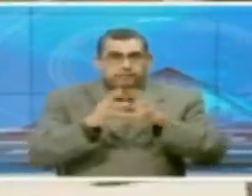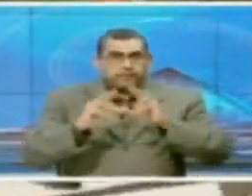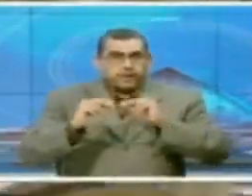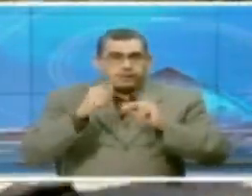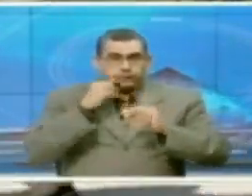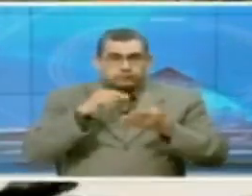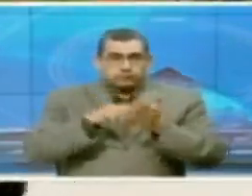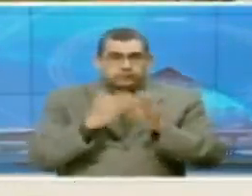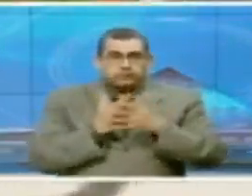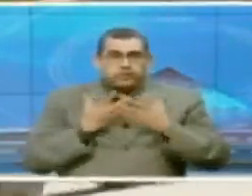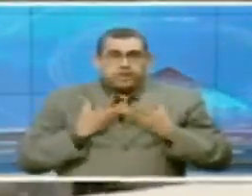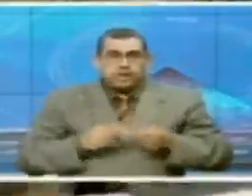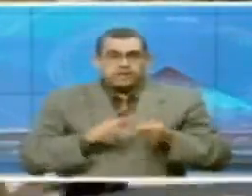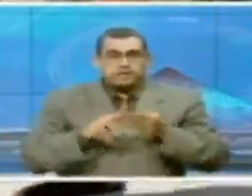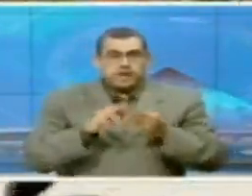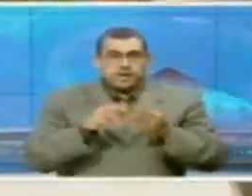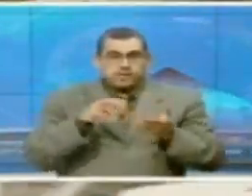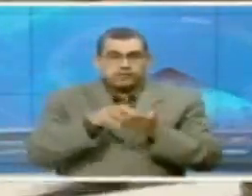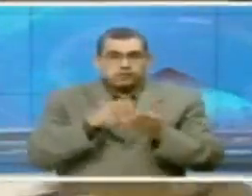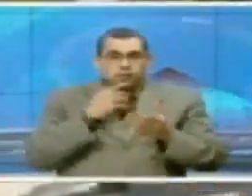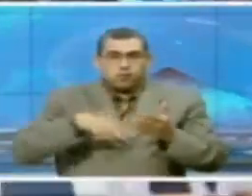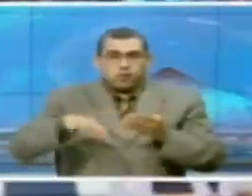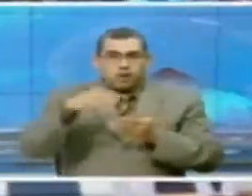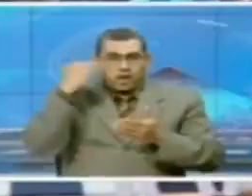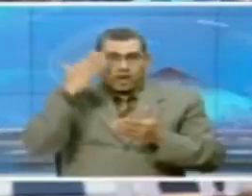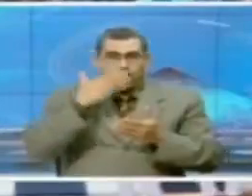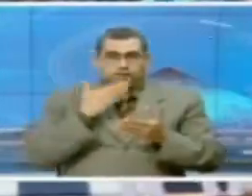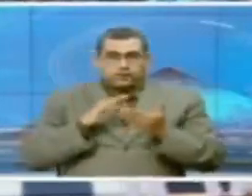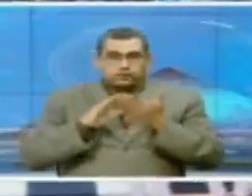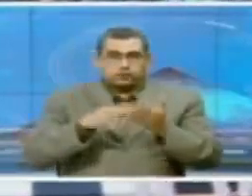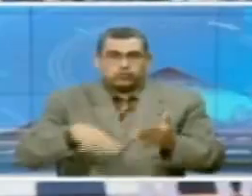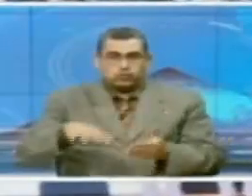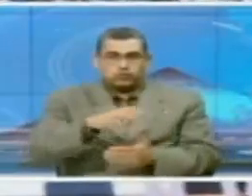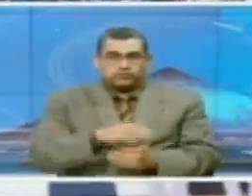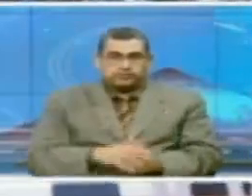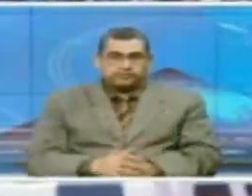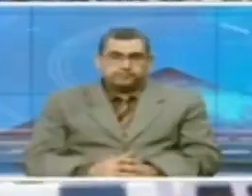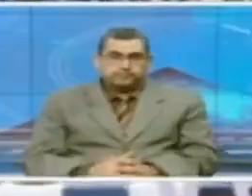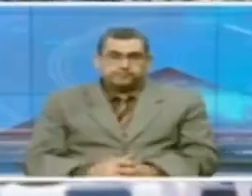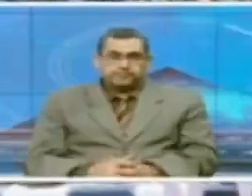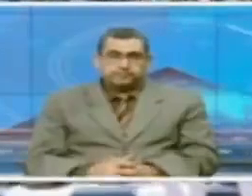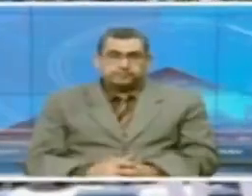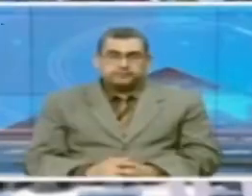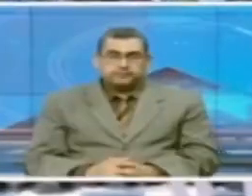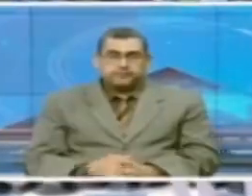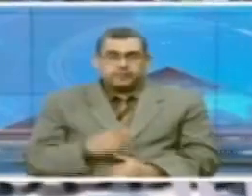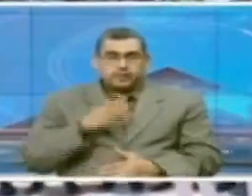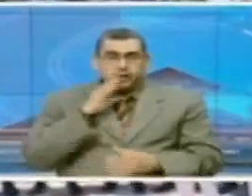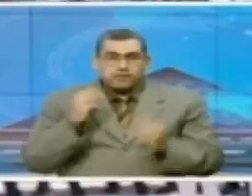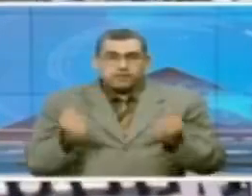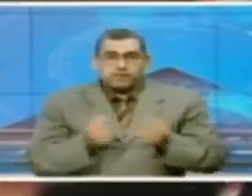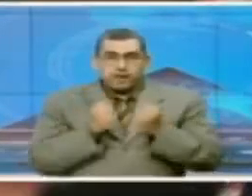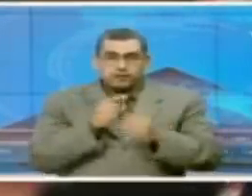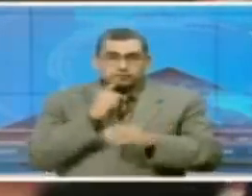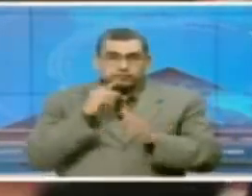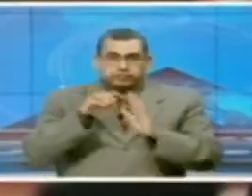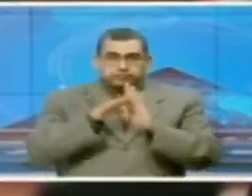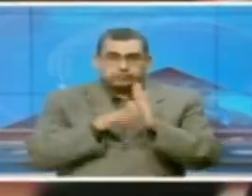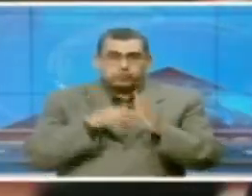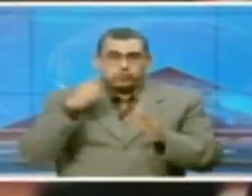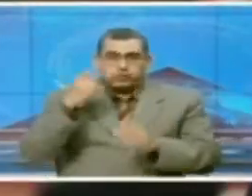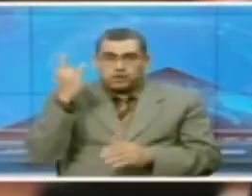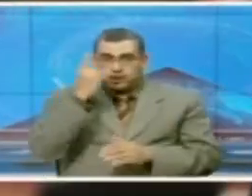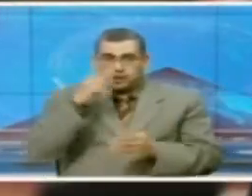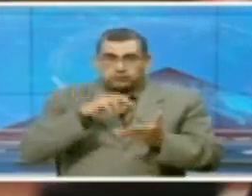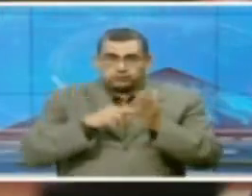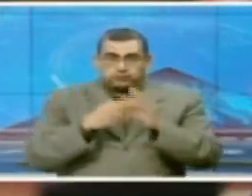من أجل أمن وسلامة جميع دول القارة. تأتي الدورات التدريبية التي تقدمها وزارة